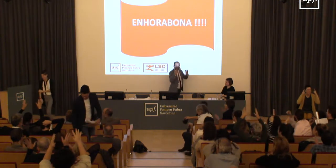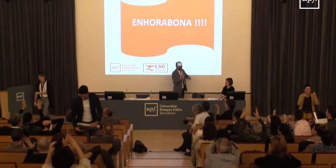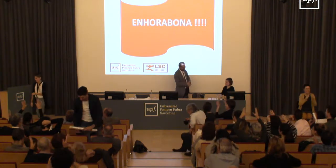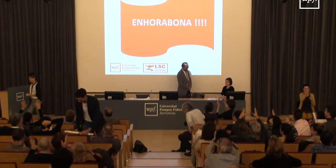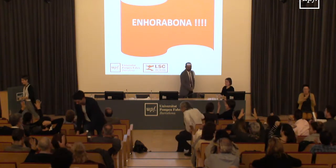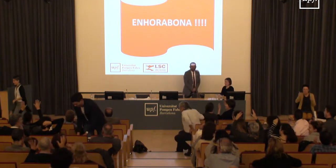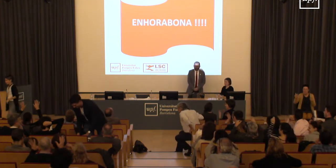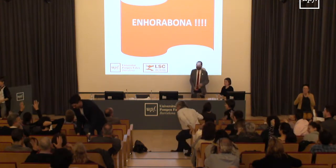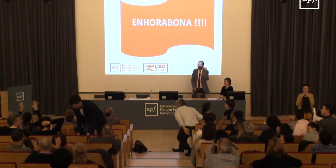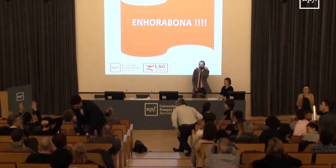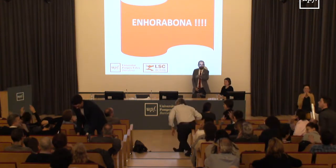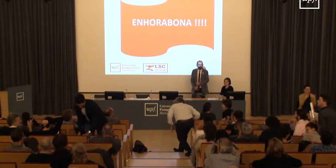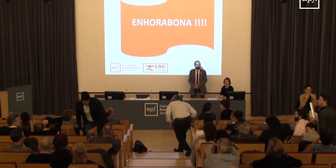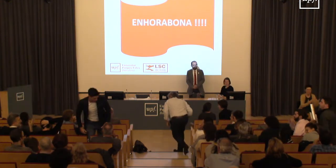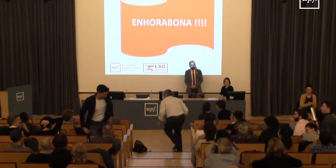per tot.